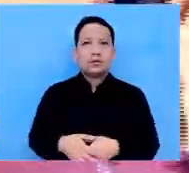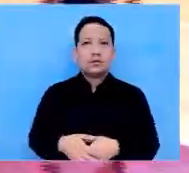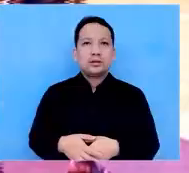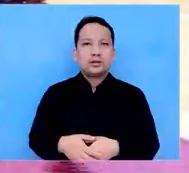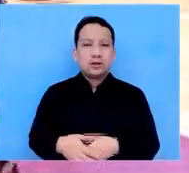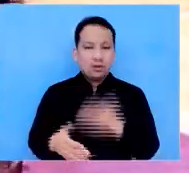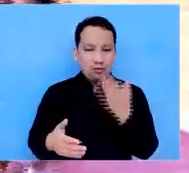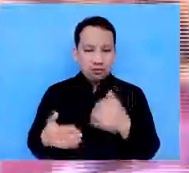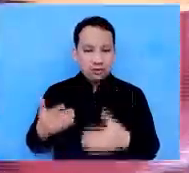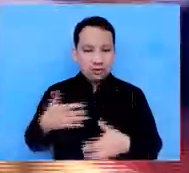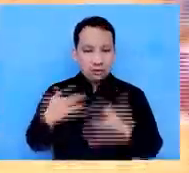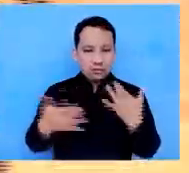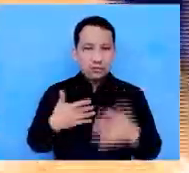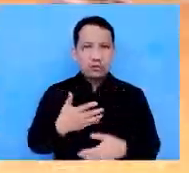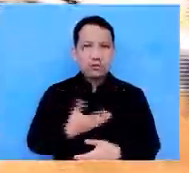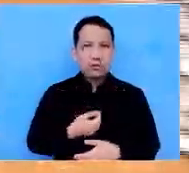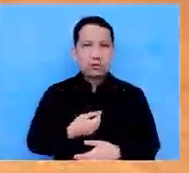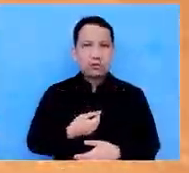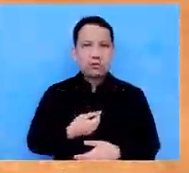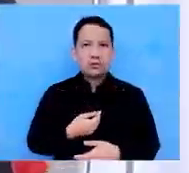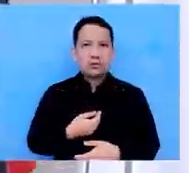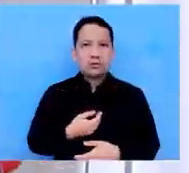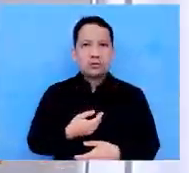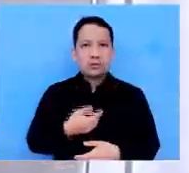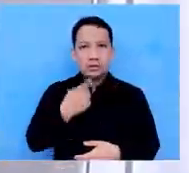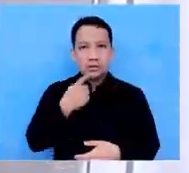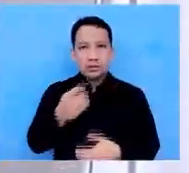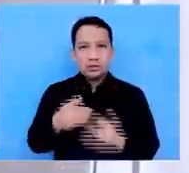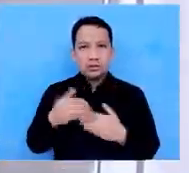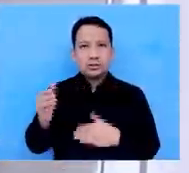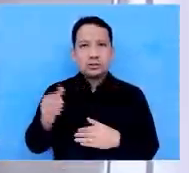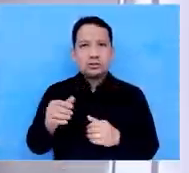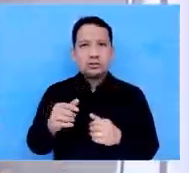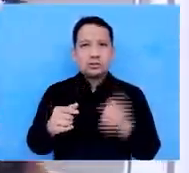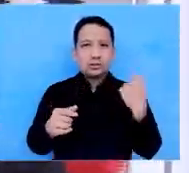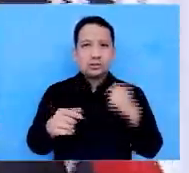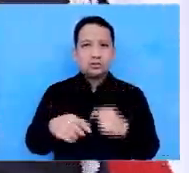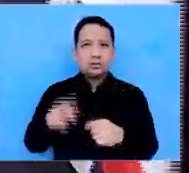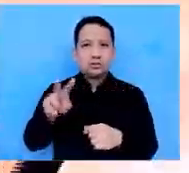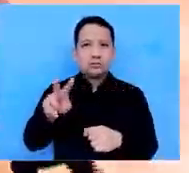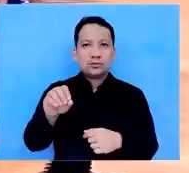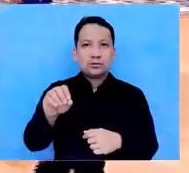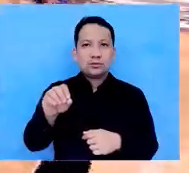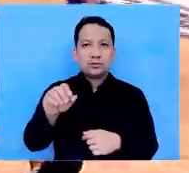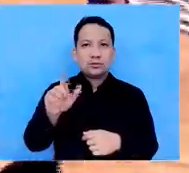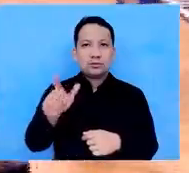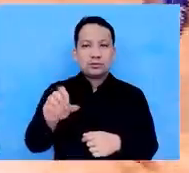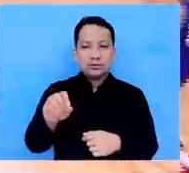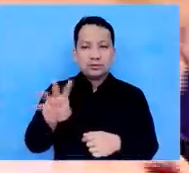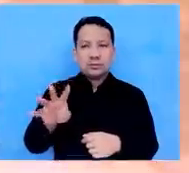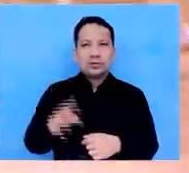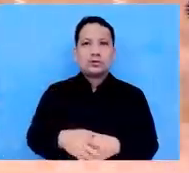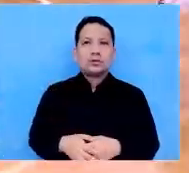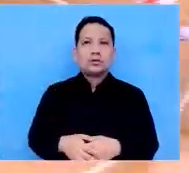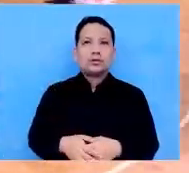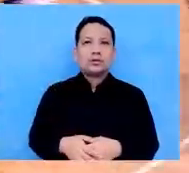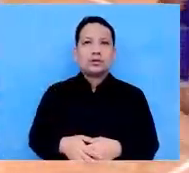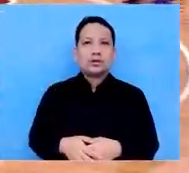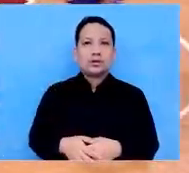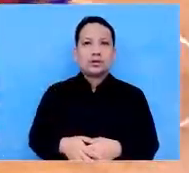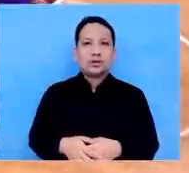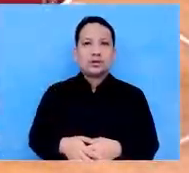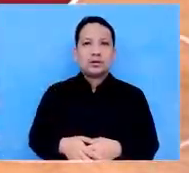ako, na kinakabahan. Yung nararamdaman ko kanina, yun yung nararamdaman ko noong 2004. Sa second game naman,